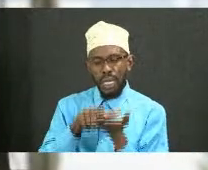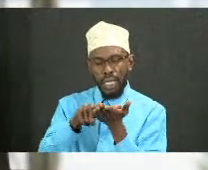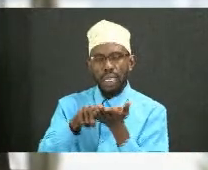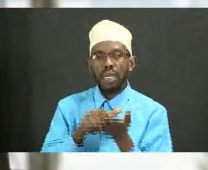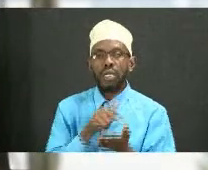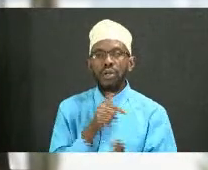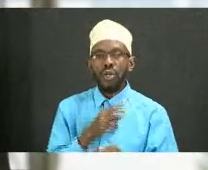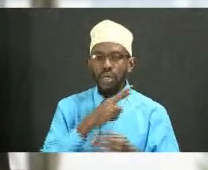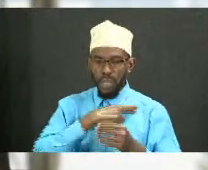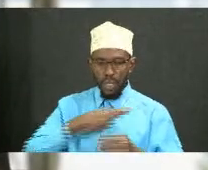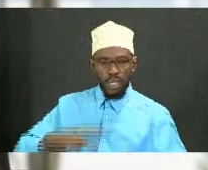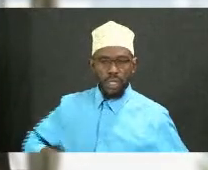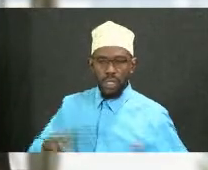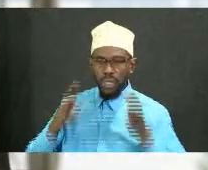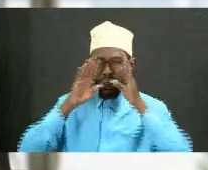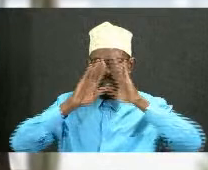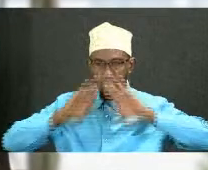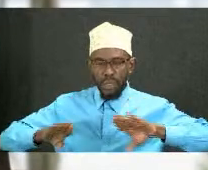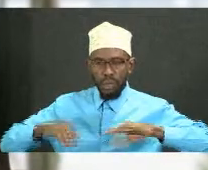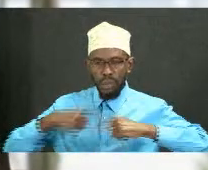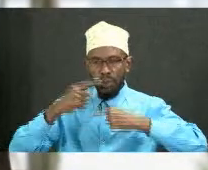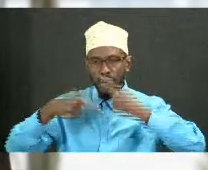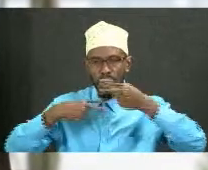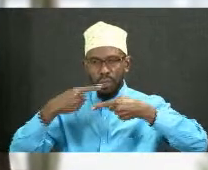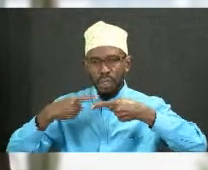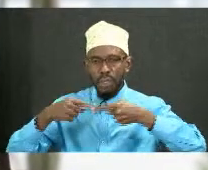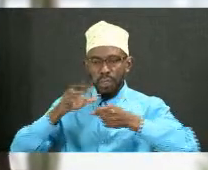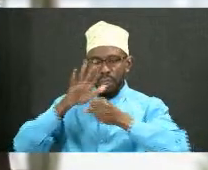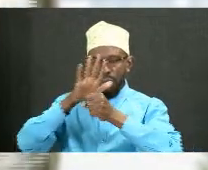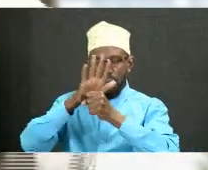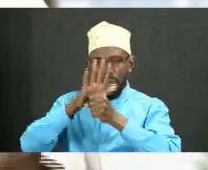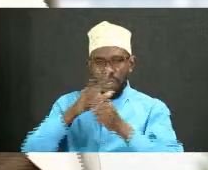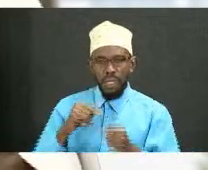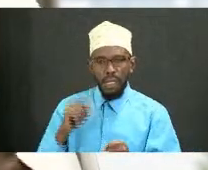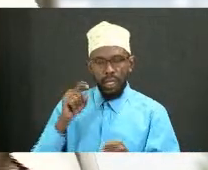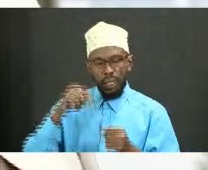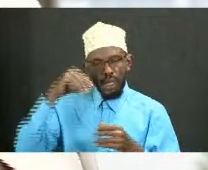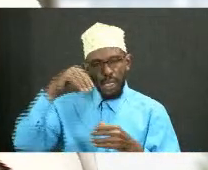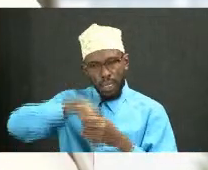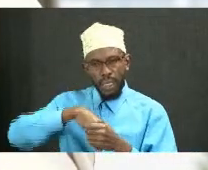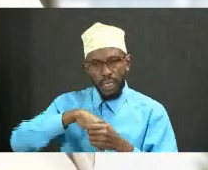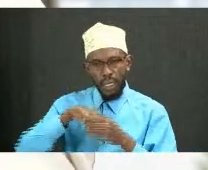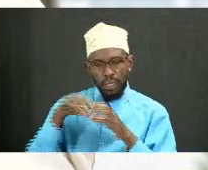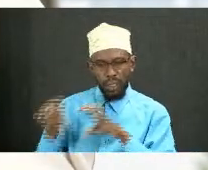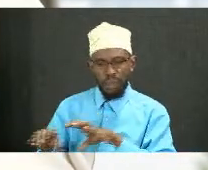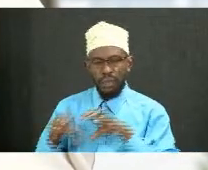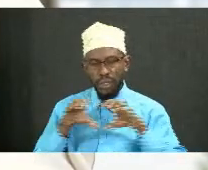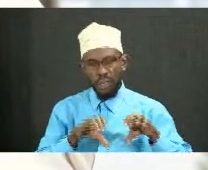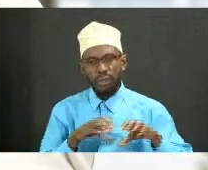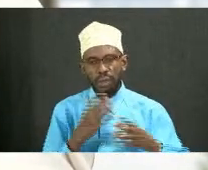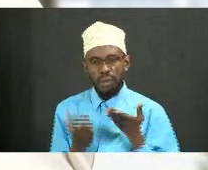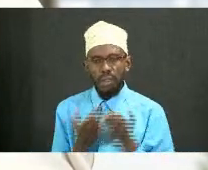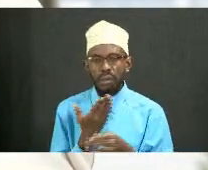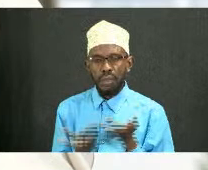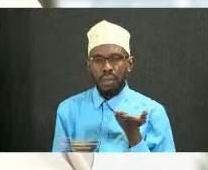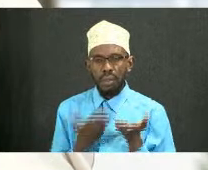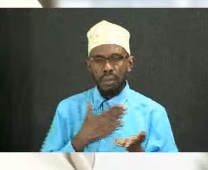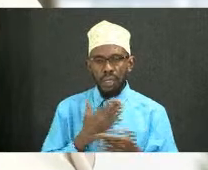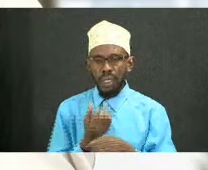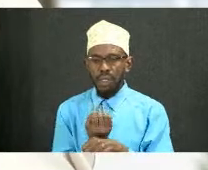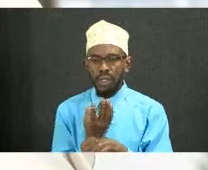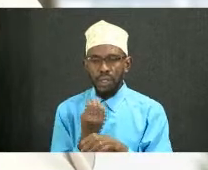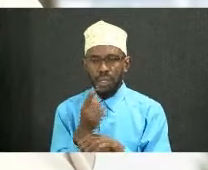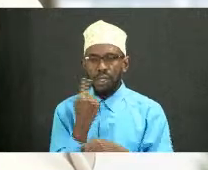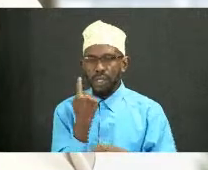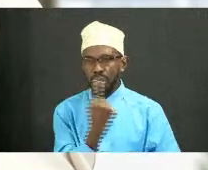wa dini ya Uislamu, ambayo inaendelea kutugandamiza na kututia katika misukosuko. Pengine wasia wangu tu kwa